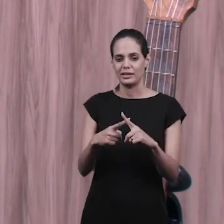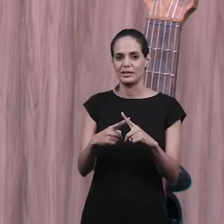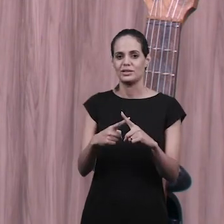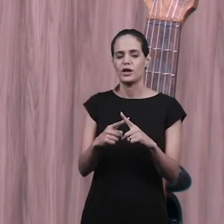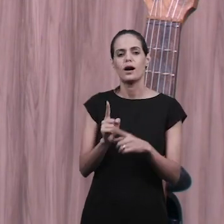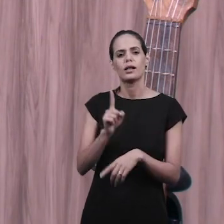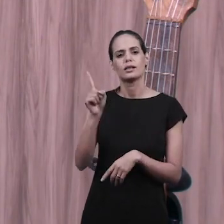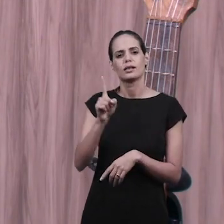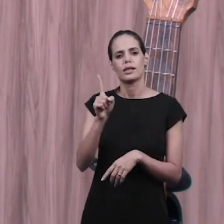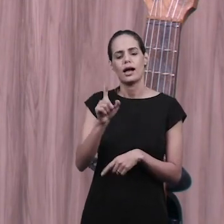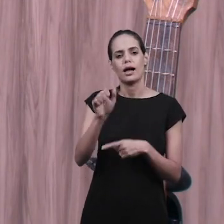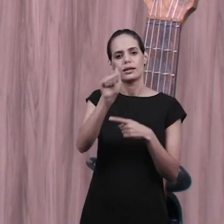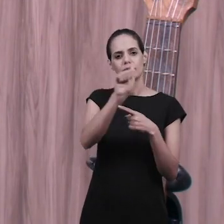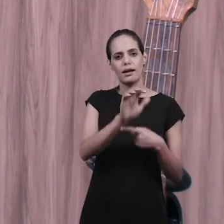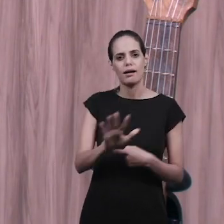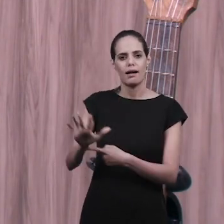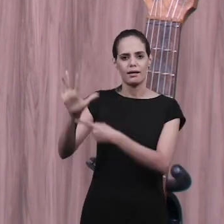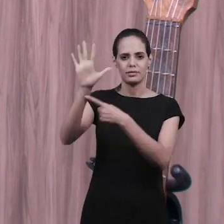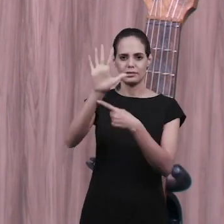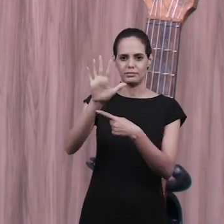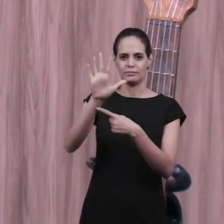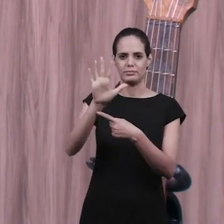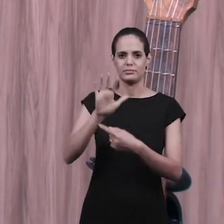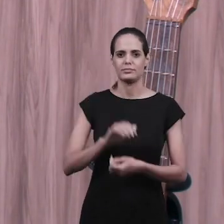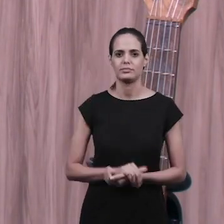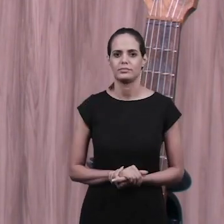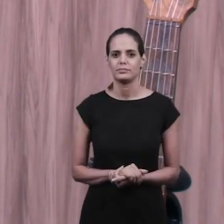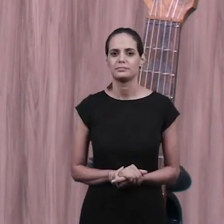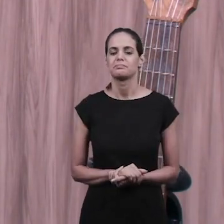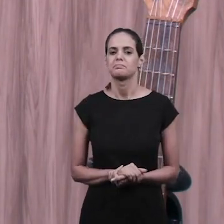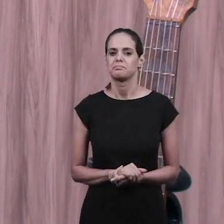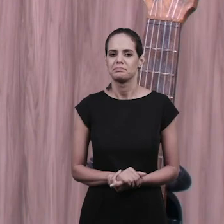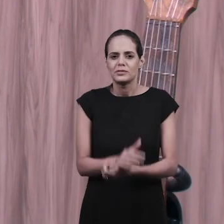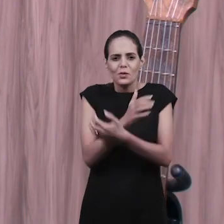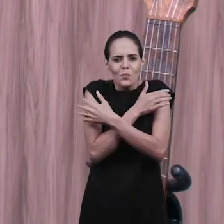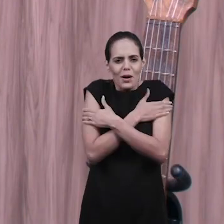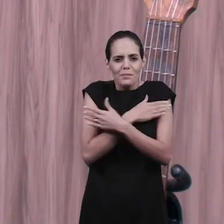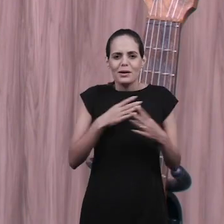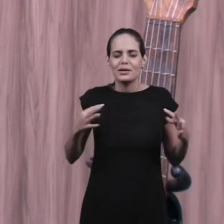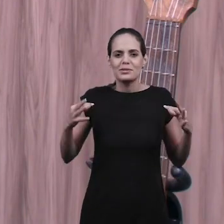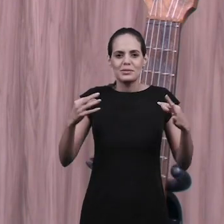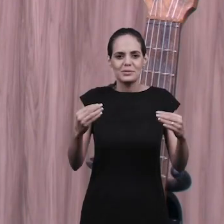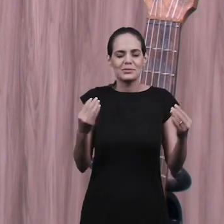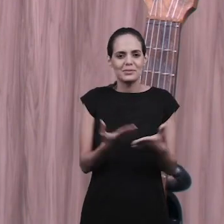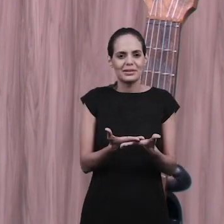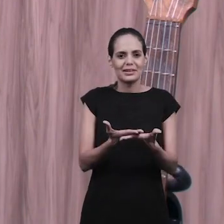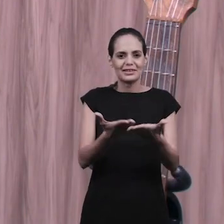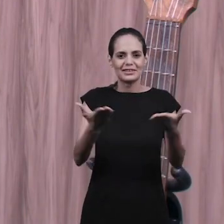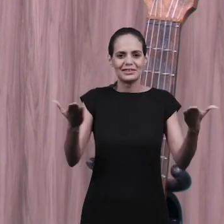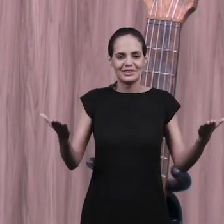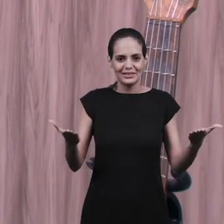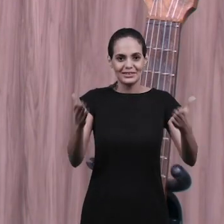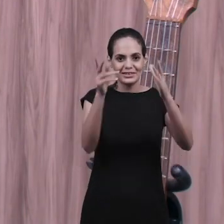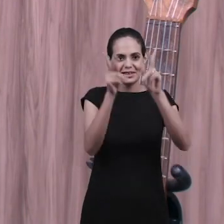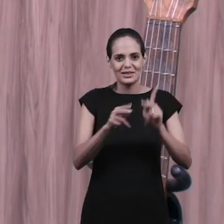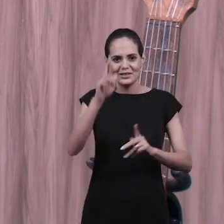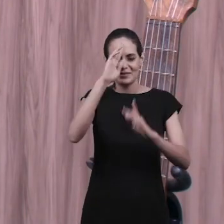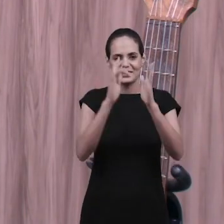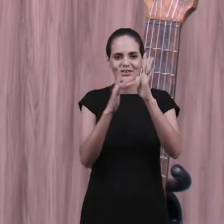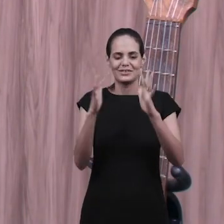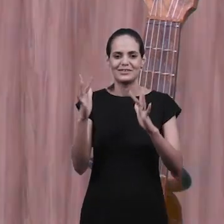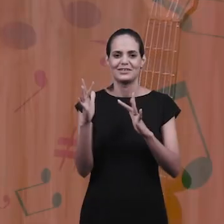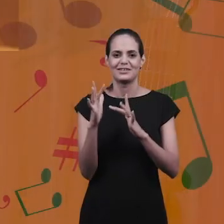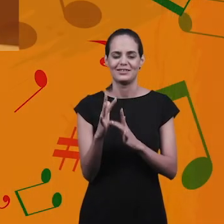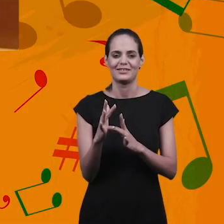de Samarcanda au Ouzbékistan. Je vous salue chaleureusement et la paix du